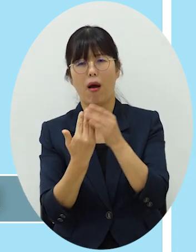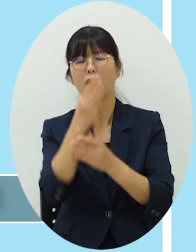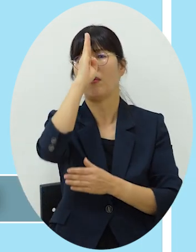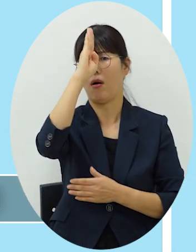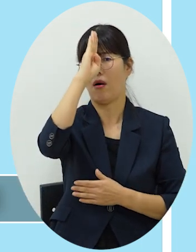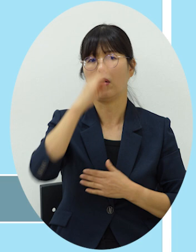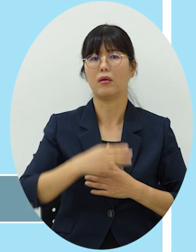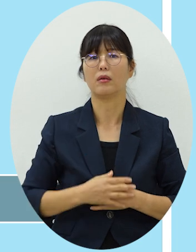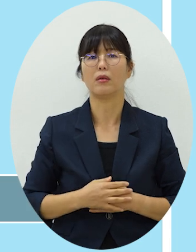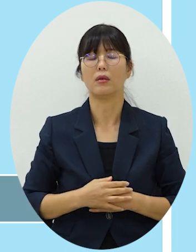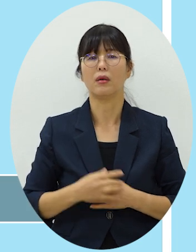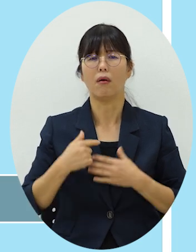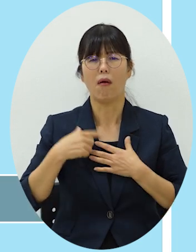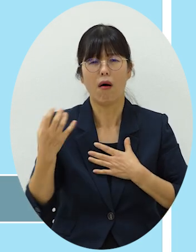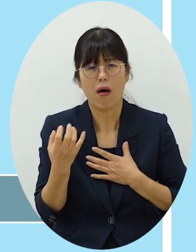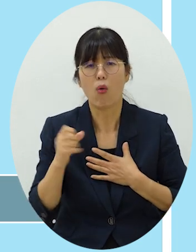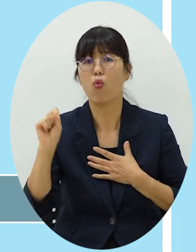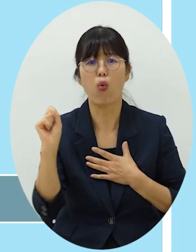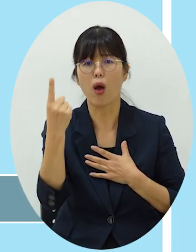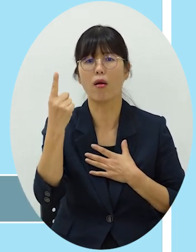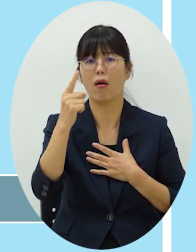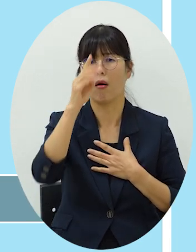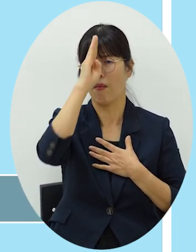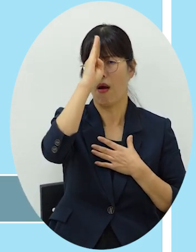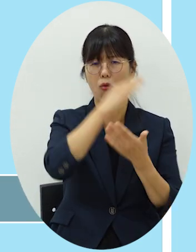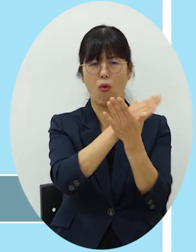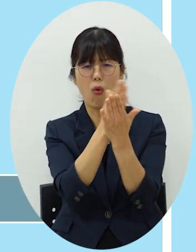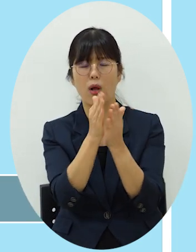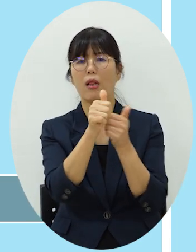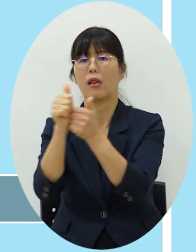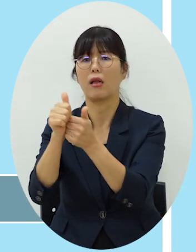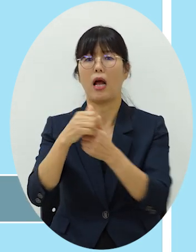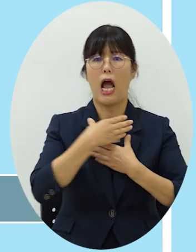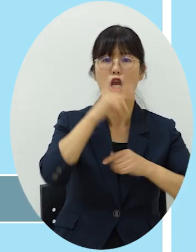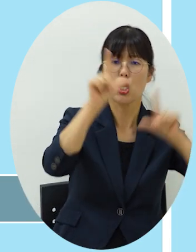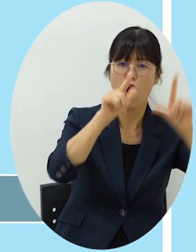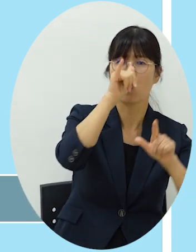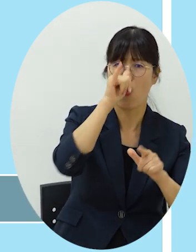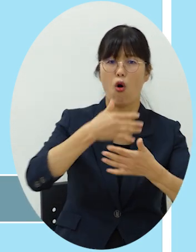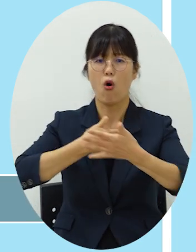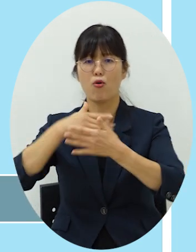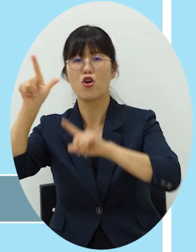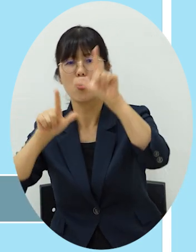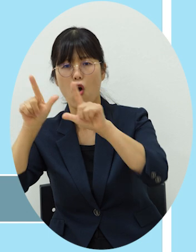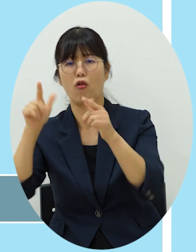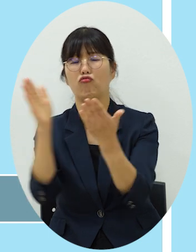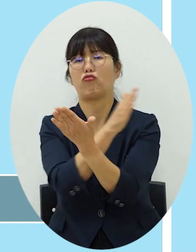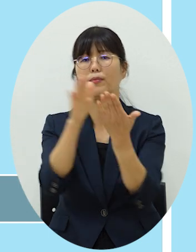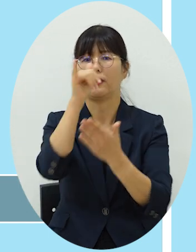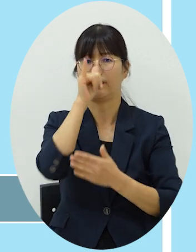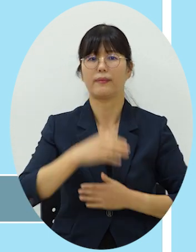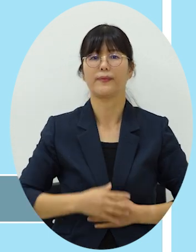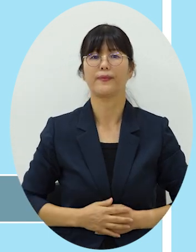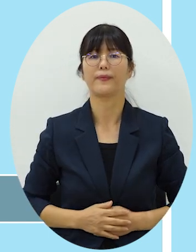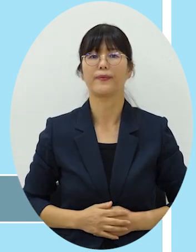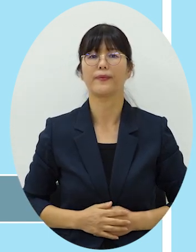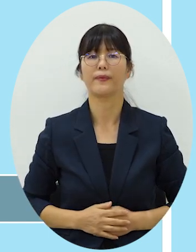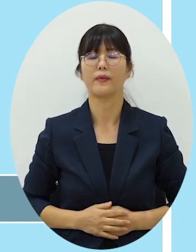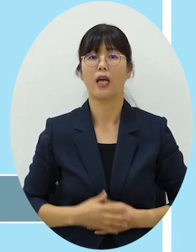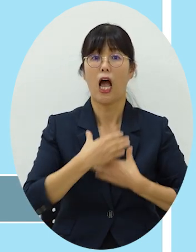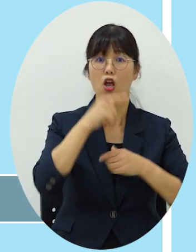발생하는 질환으로 가슴 통증의 원인과 증상에 따라 안정형 협심증과 불안정형 협심증으로